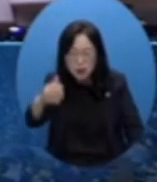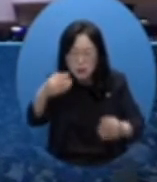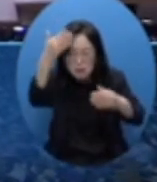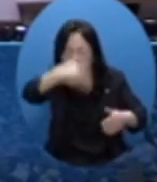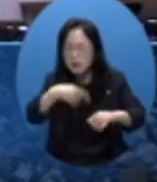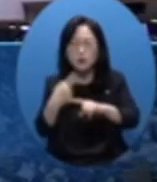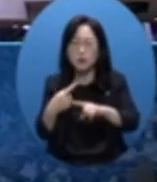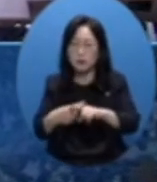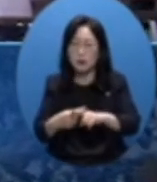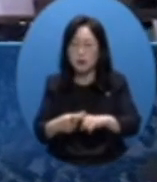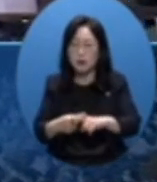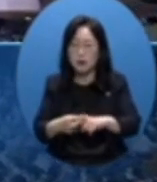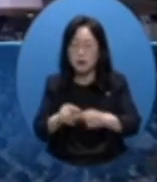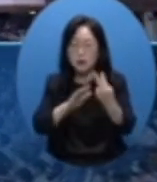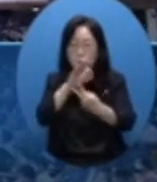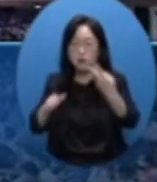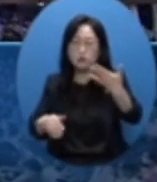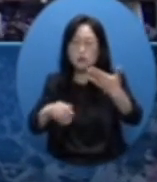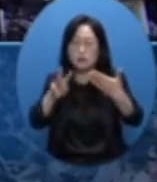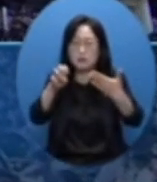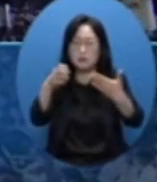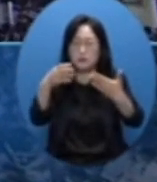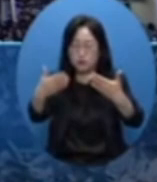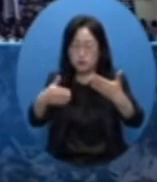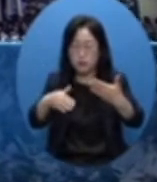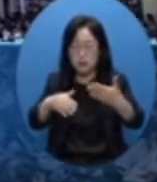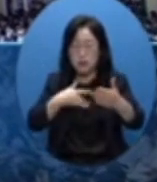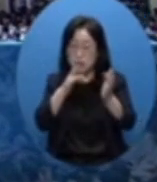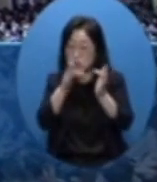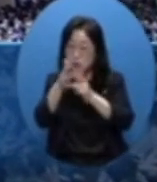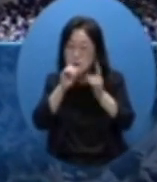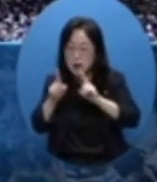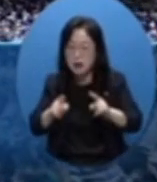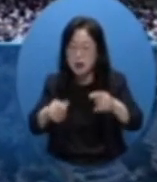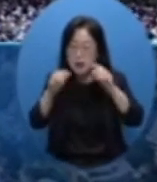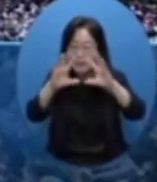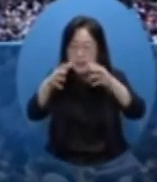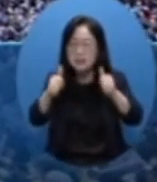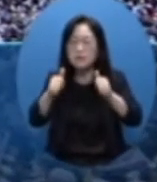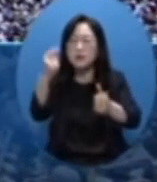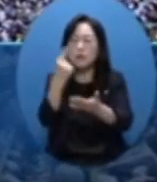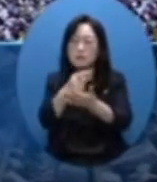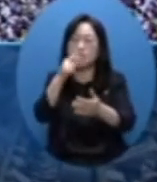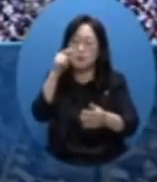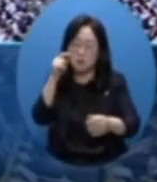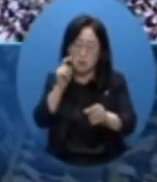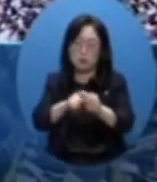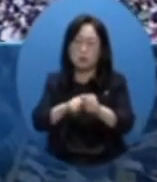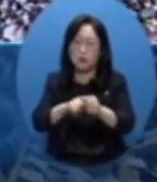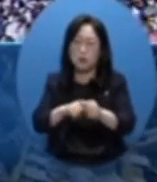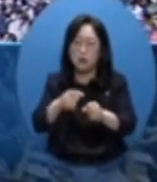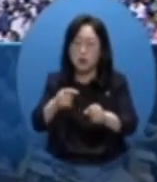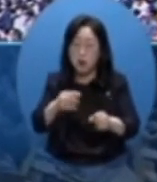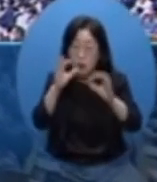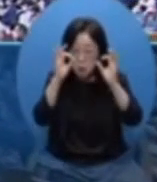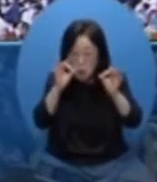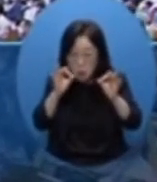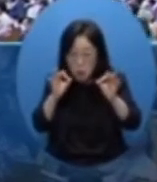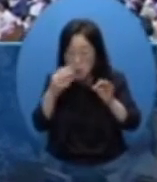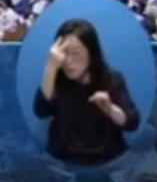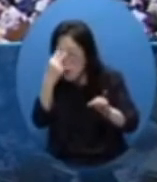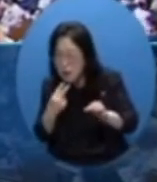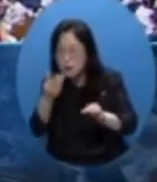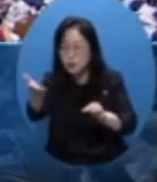절입니다 예수께서 이르시되 내가 심판으로 이 세상에 왔으니 보지 못하는 자들은 보게 하고 보는 자들은 맹이 되게 하려 함이라